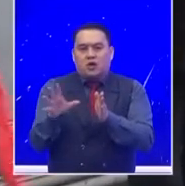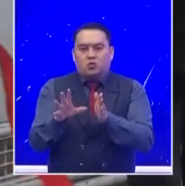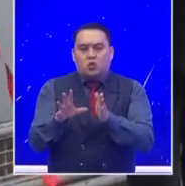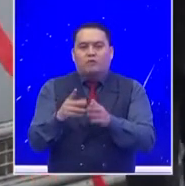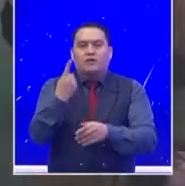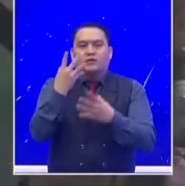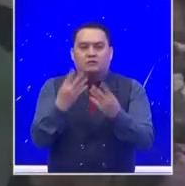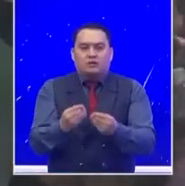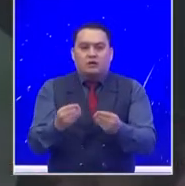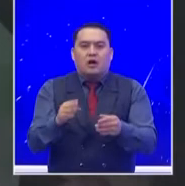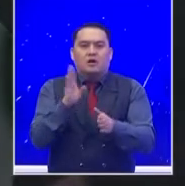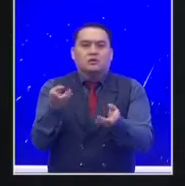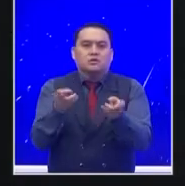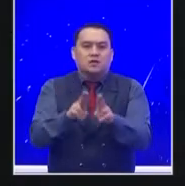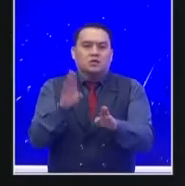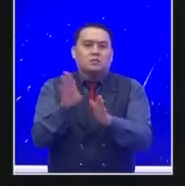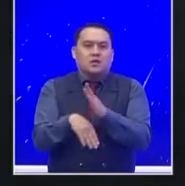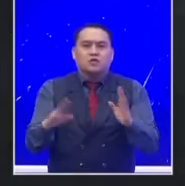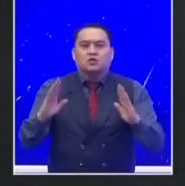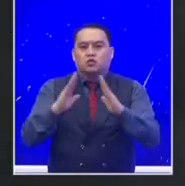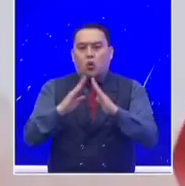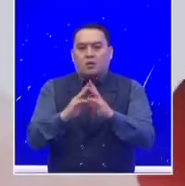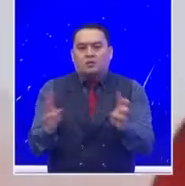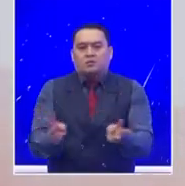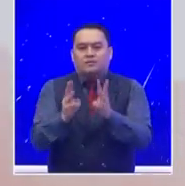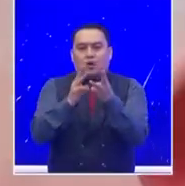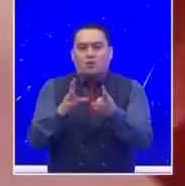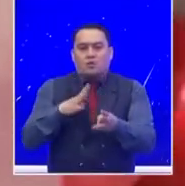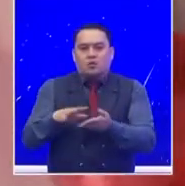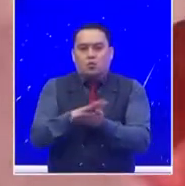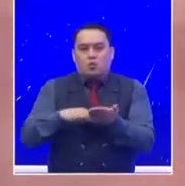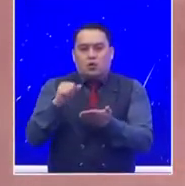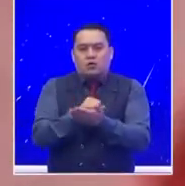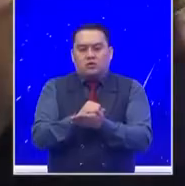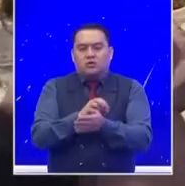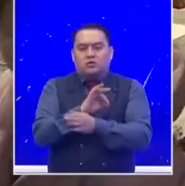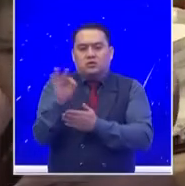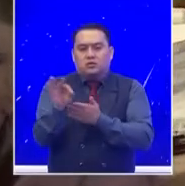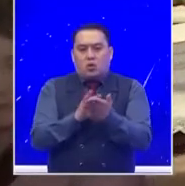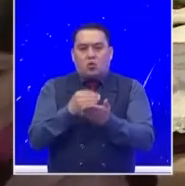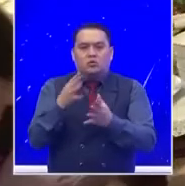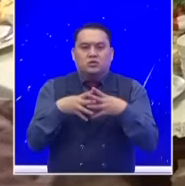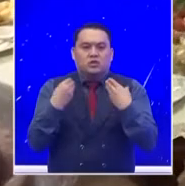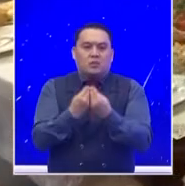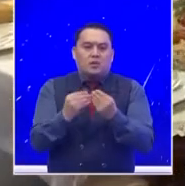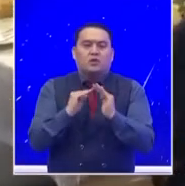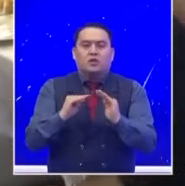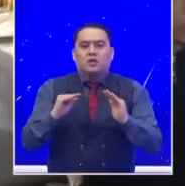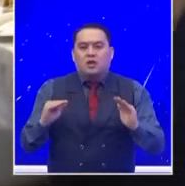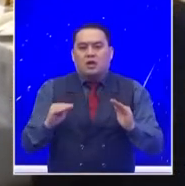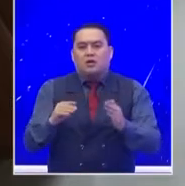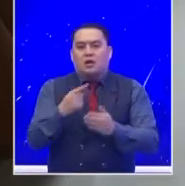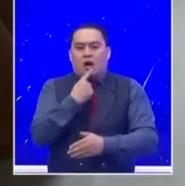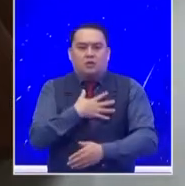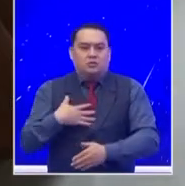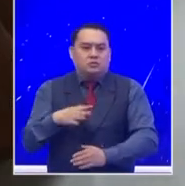в один день они остались без крова. Все накопленное годами было уничтожено огнем. Благо, никто из семерых детей не пострадал,